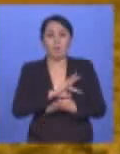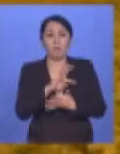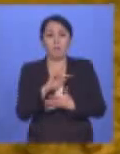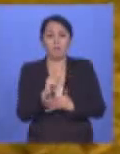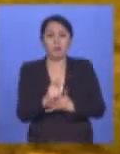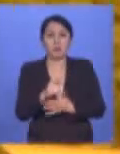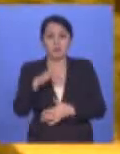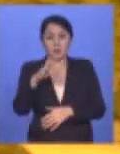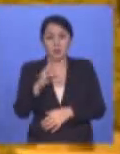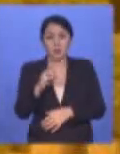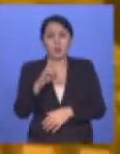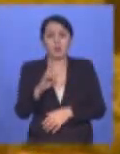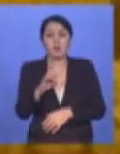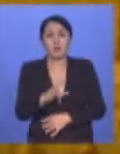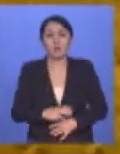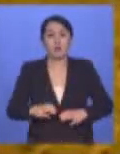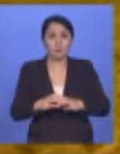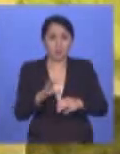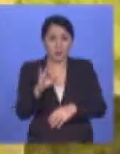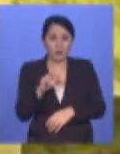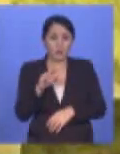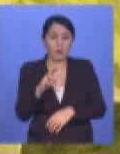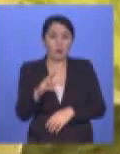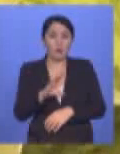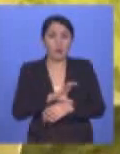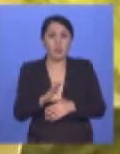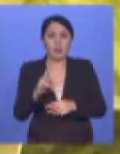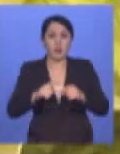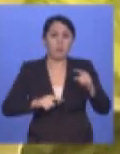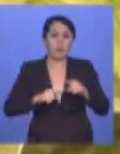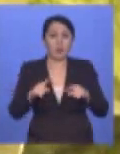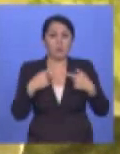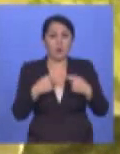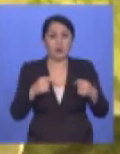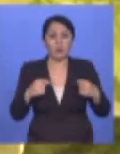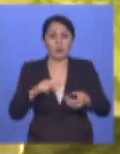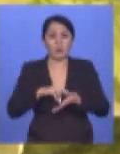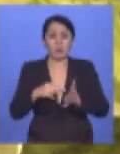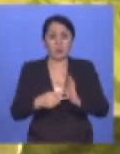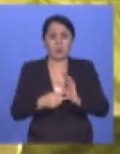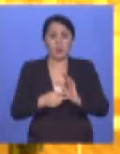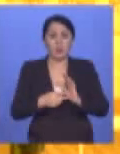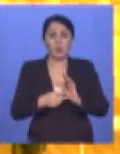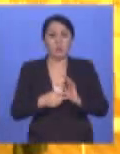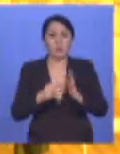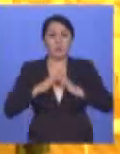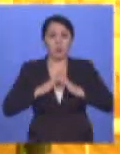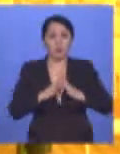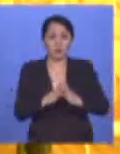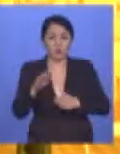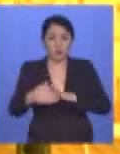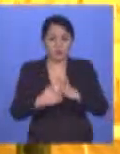«Зеленый север» жауапкершілігі шектеулі серіктестігі жергілікті өнімді отандық нарықта сатуды жоспарлап отыр. Делегаттар жылыжайдың